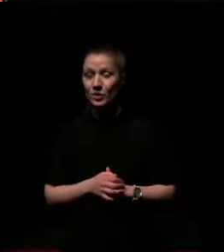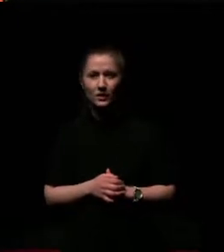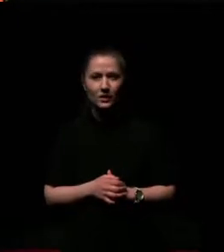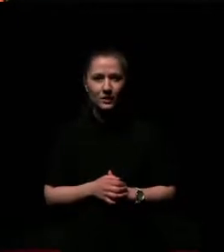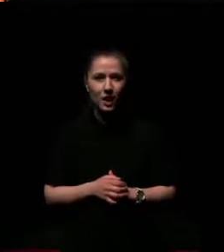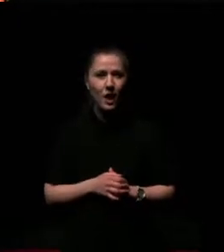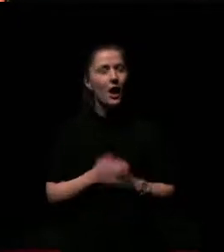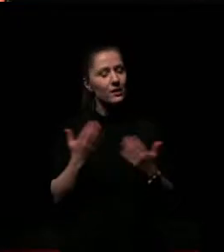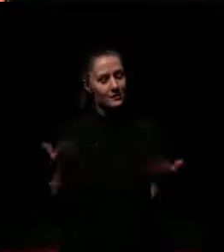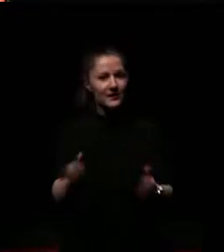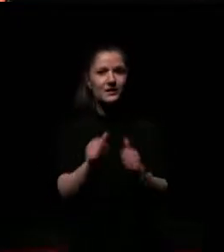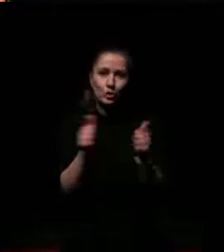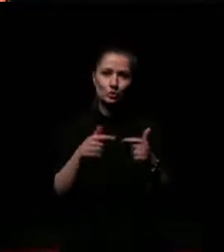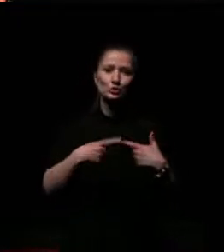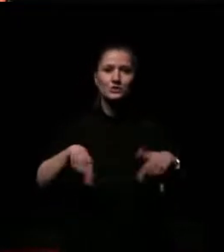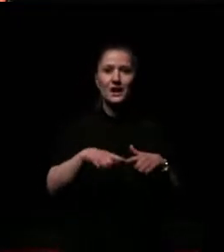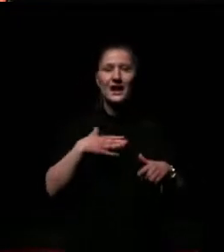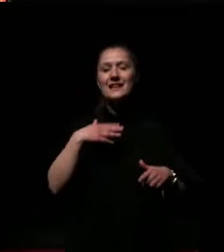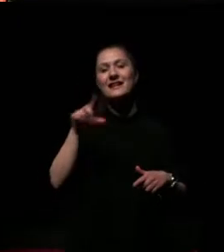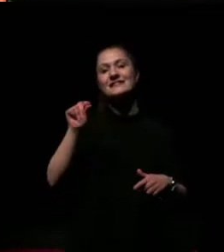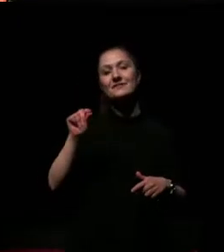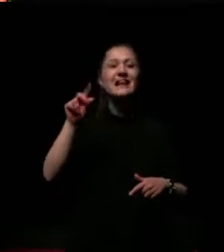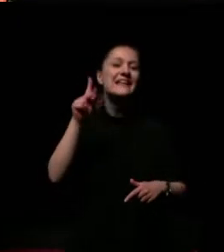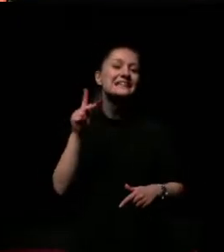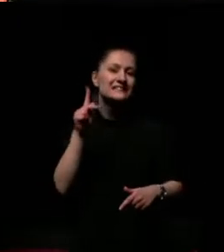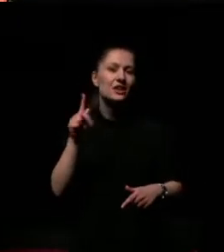Ærede storsal, jeg heter Svein Kristian, jeg er medlem.